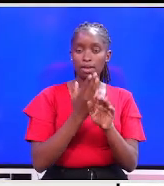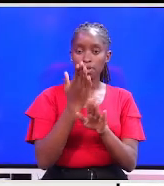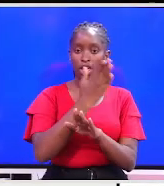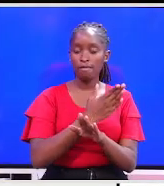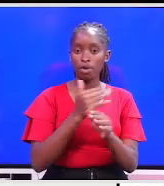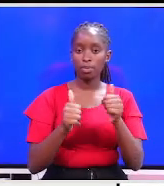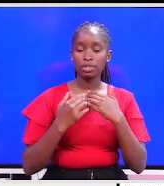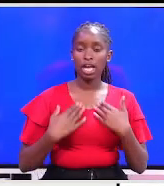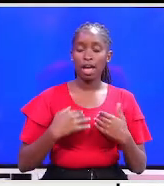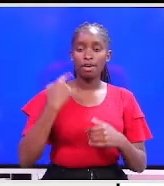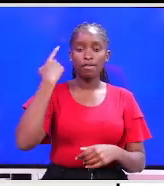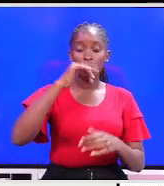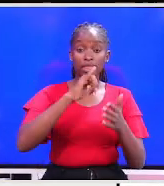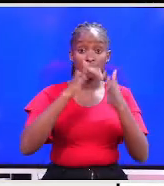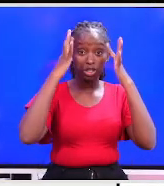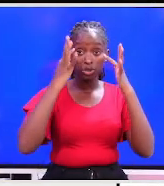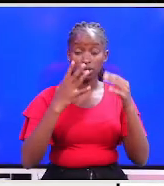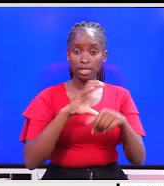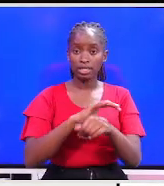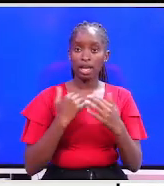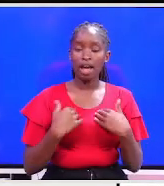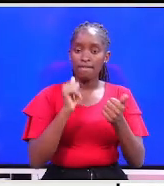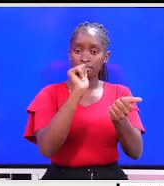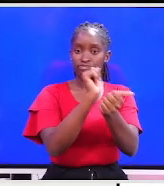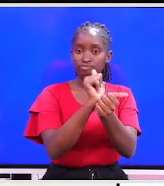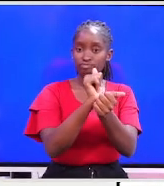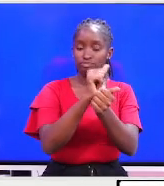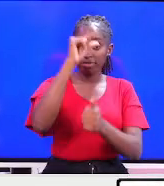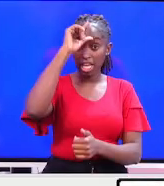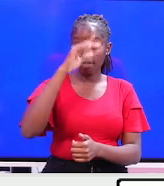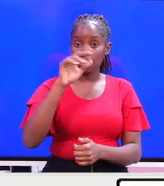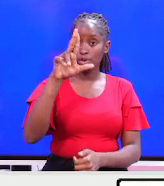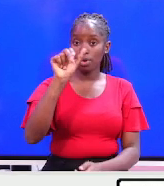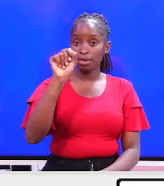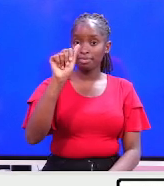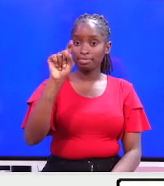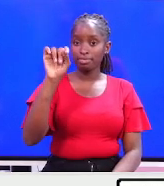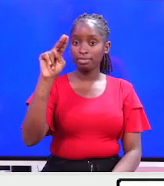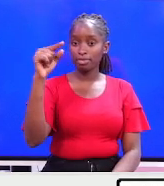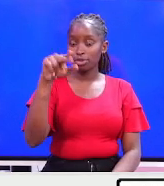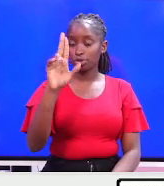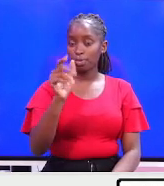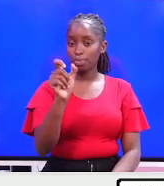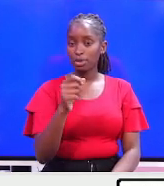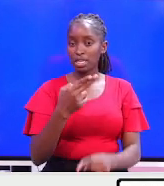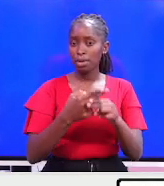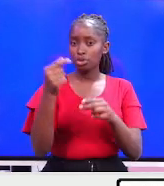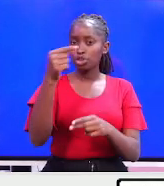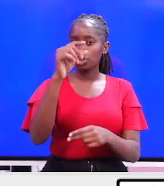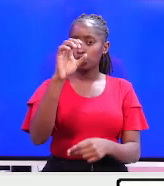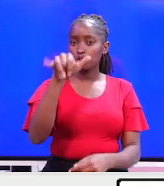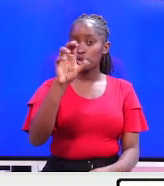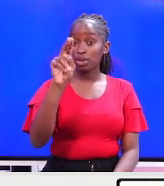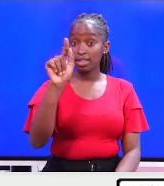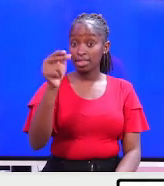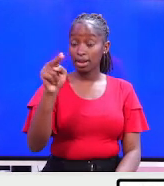iliweza kutolewa ama amri ya kuweza kukamatwa kwa yule ambaye ni gavana wa Uasin Gishu Jonathan B, iliweza kutolewa pamoja naye yule ambaye alikuwa ni